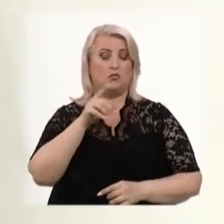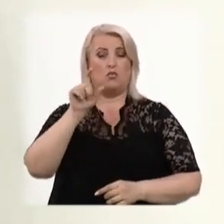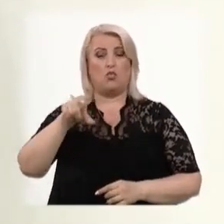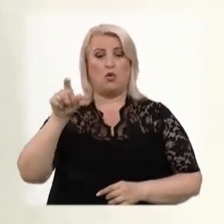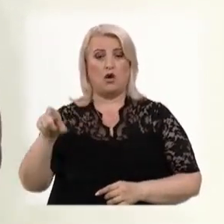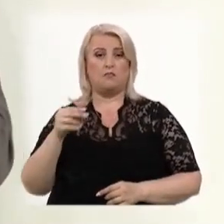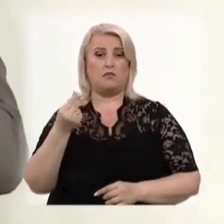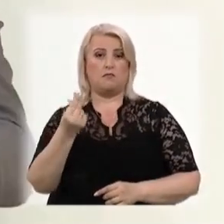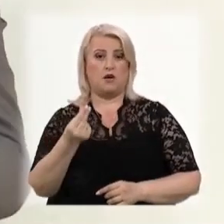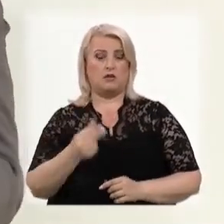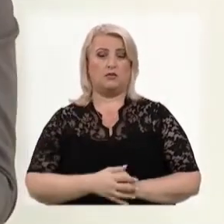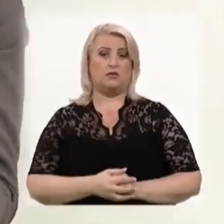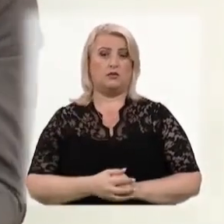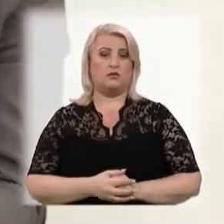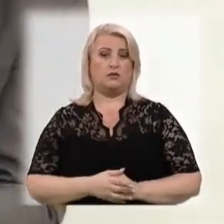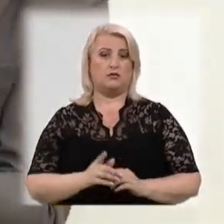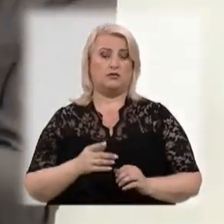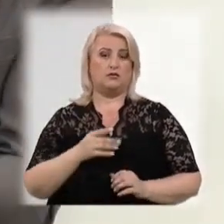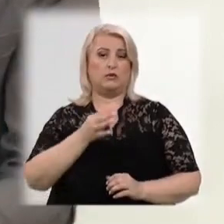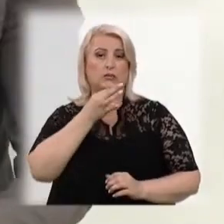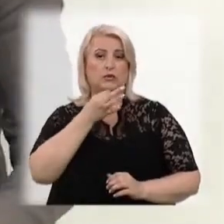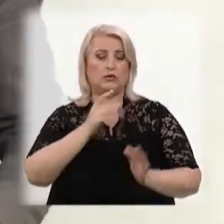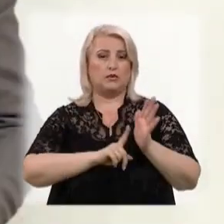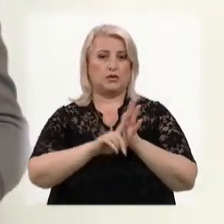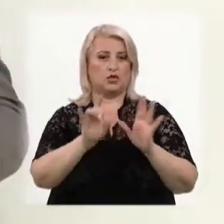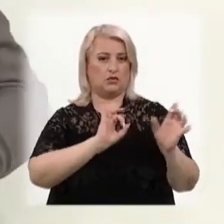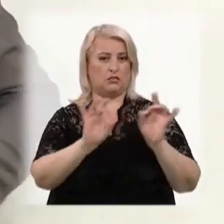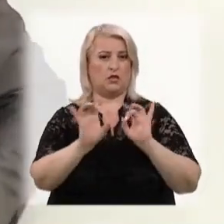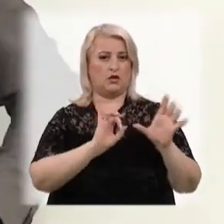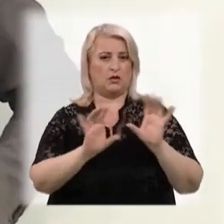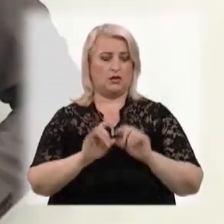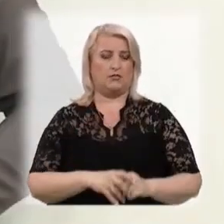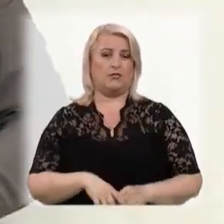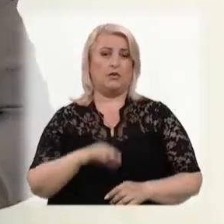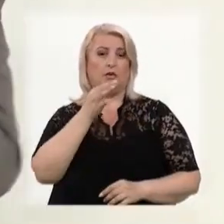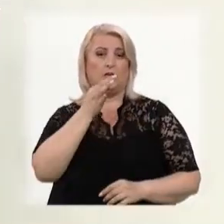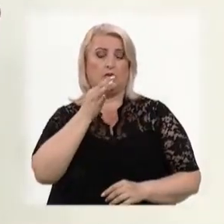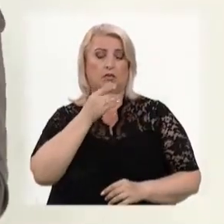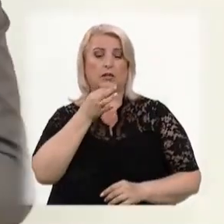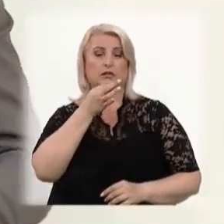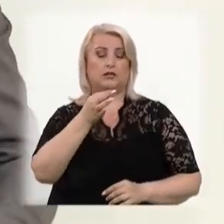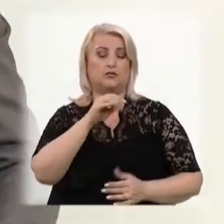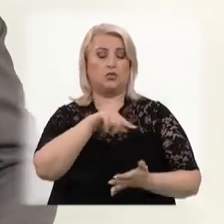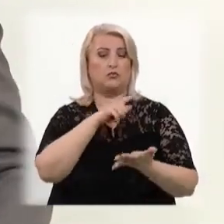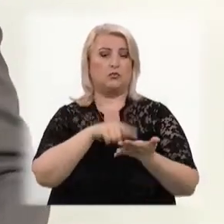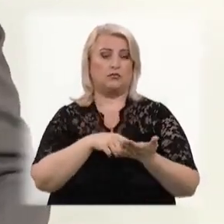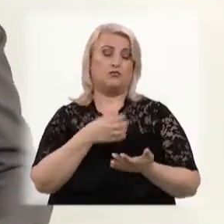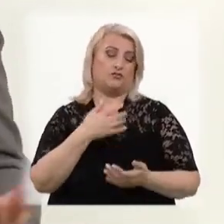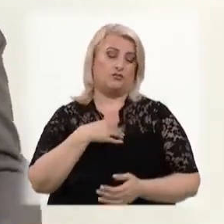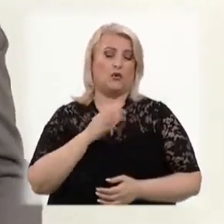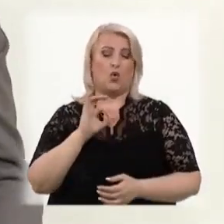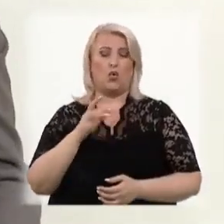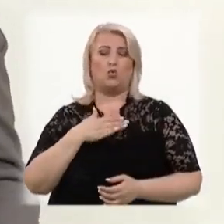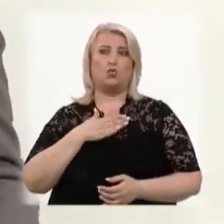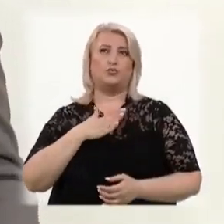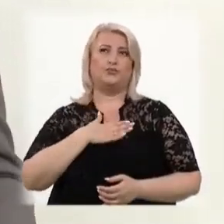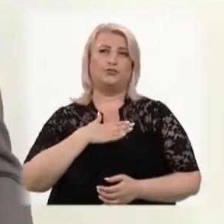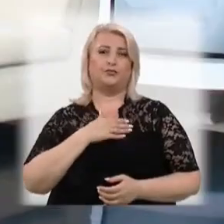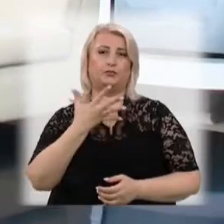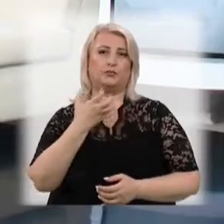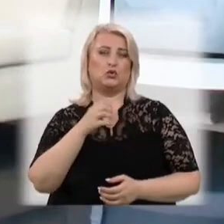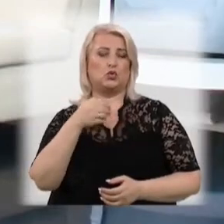adică înainte noi să începem să facem publicitate înainte noi să ne răspund la întrebarea Ok am 500 de euro unde